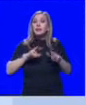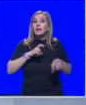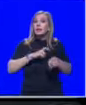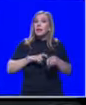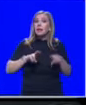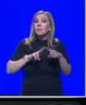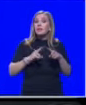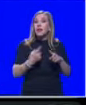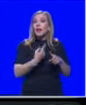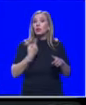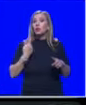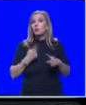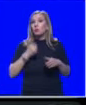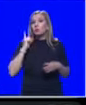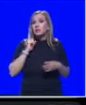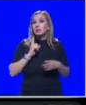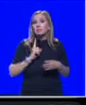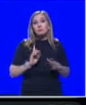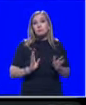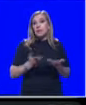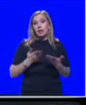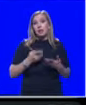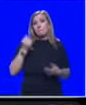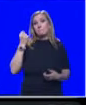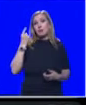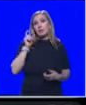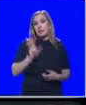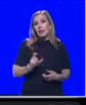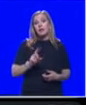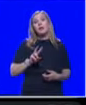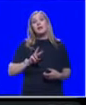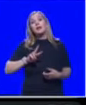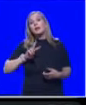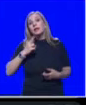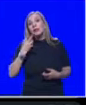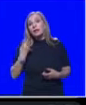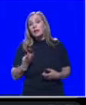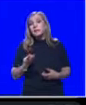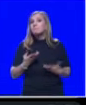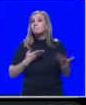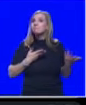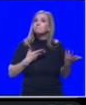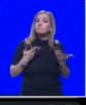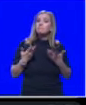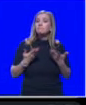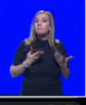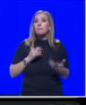Пеевски еднолично може да стане председател или може да се прибегне към